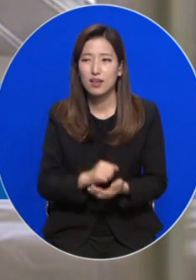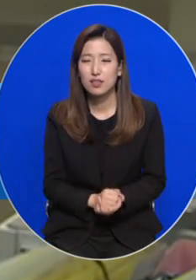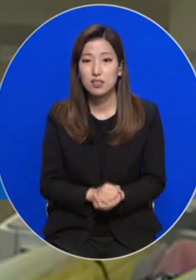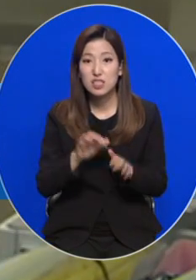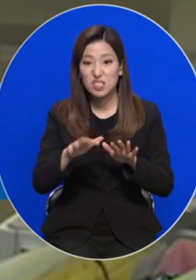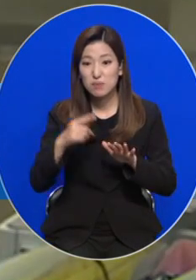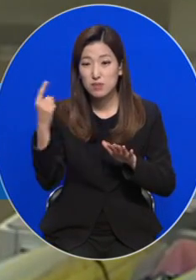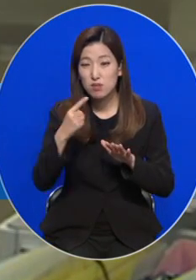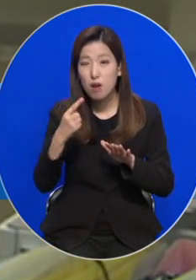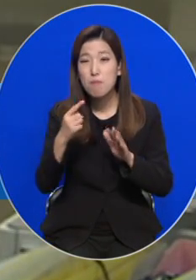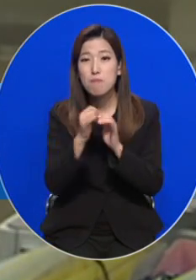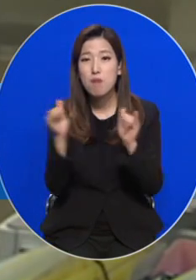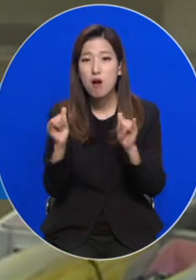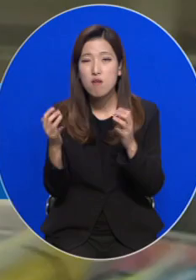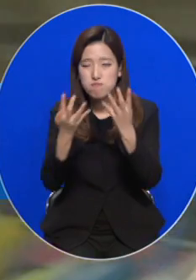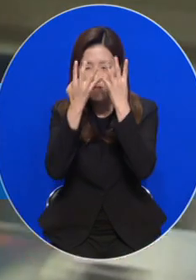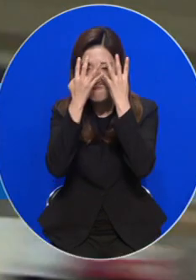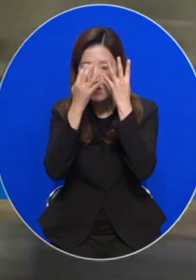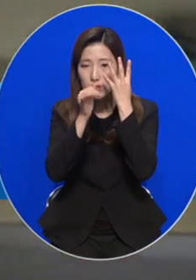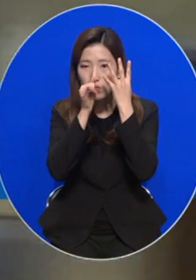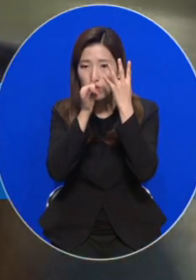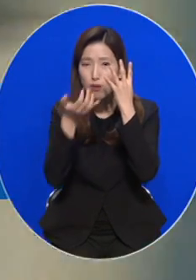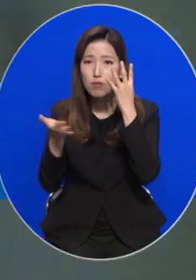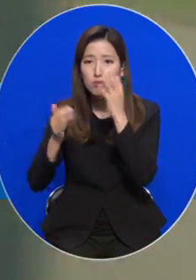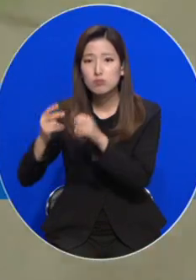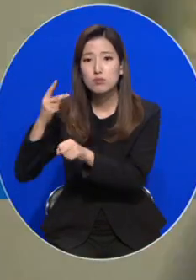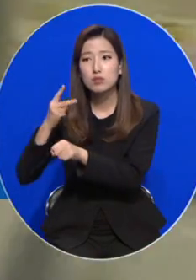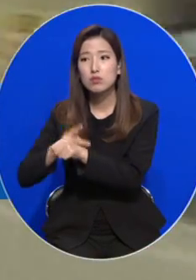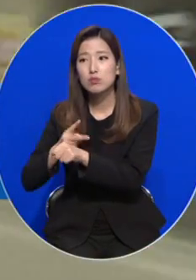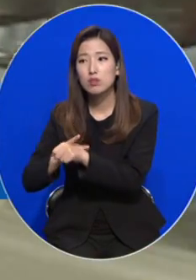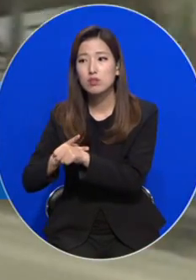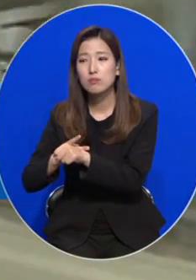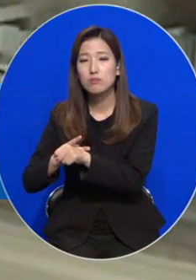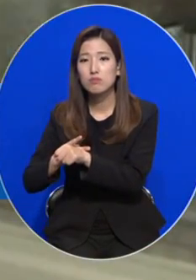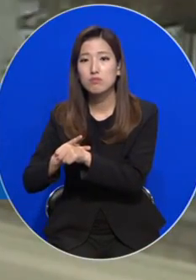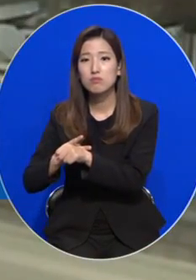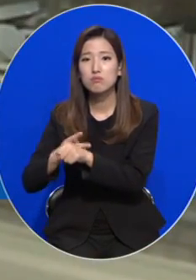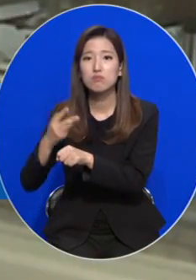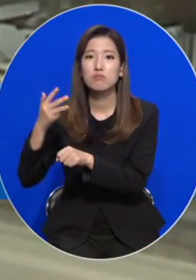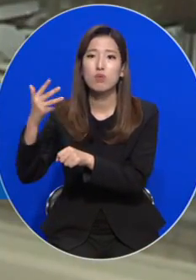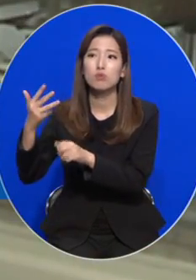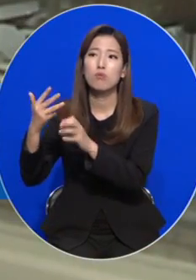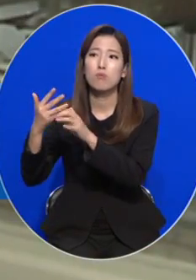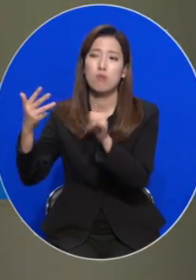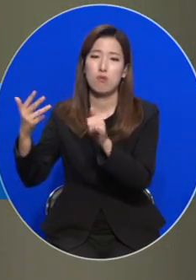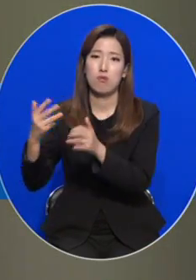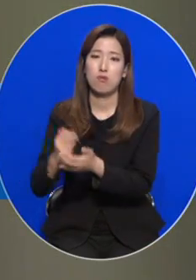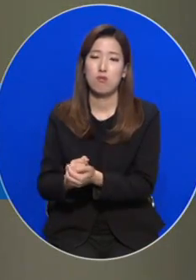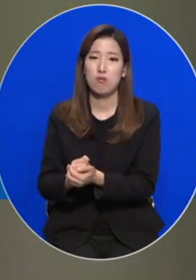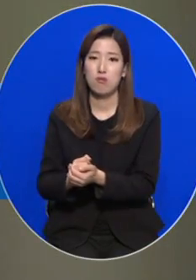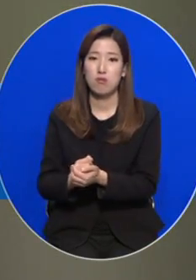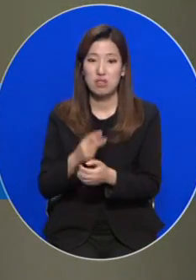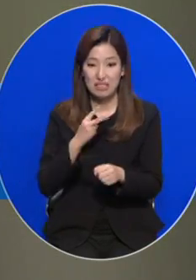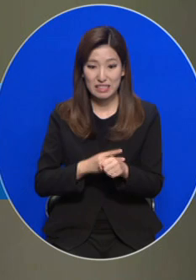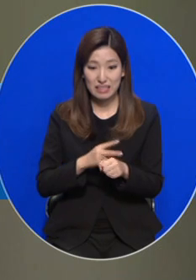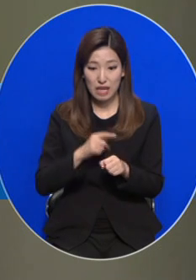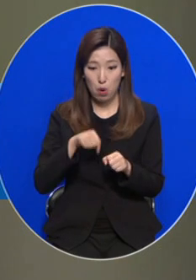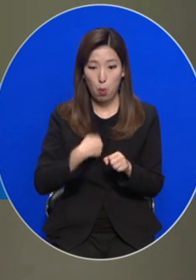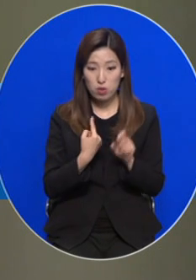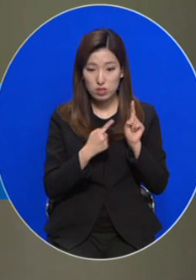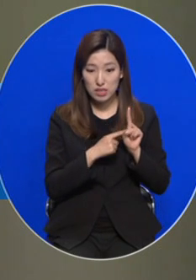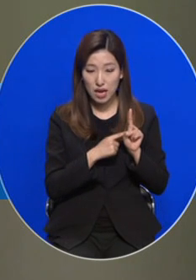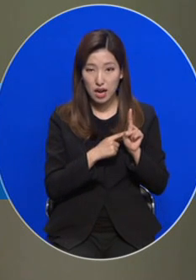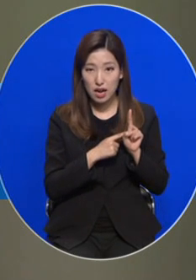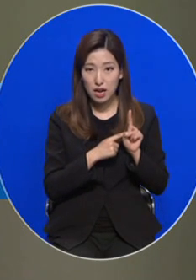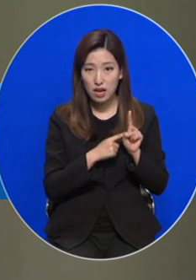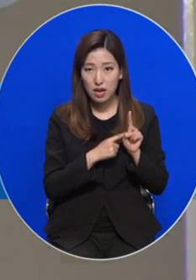불과합니다. 정원 15명 중 7명이 결원인 상태로 의사 1명당 환자 120명 이상을 담당하고 있는 겁니다.